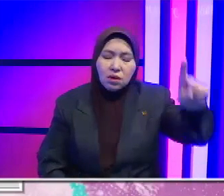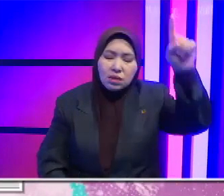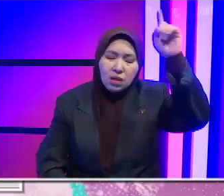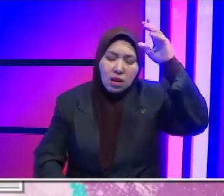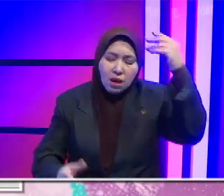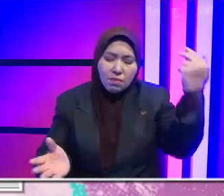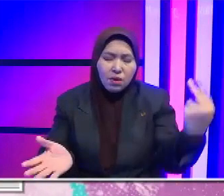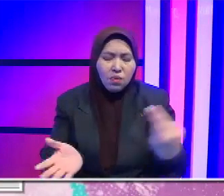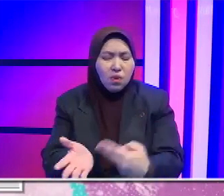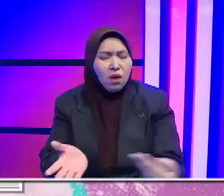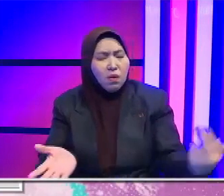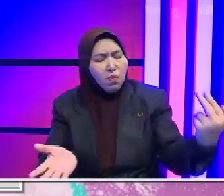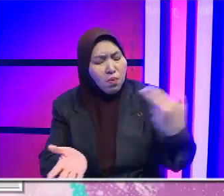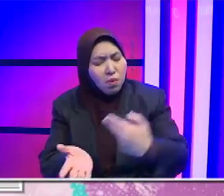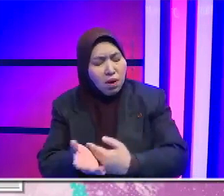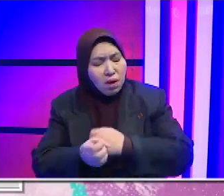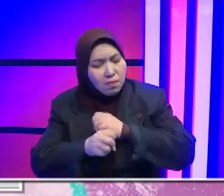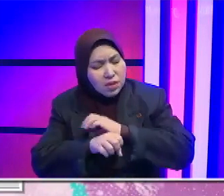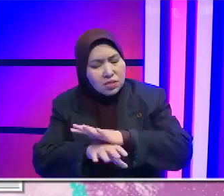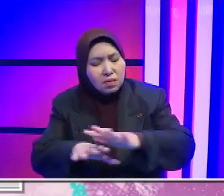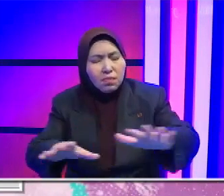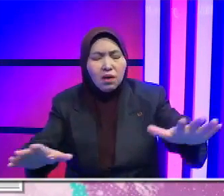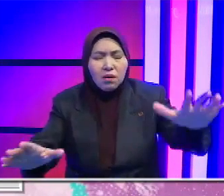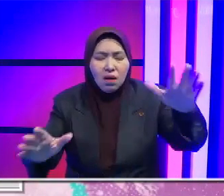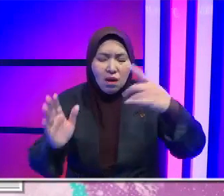صرفناه بينهم